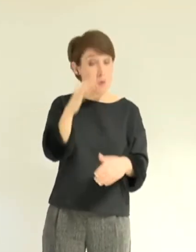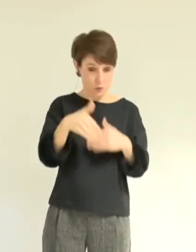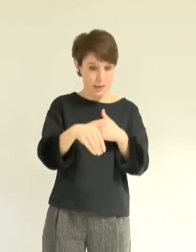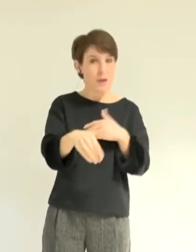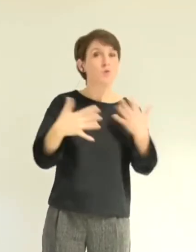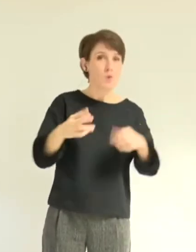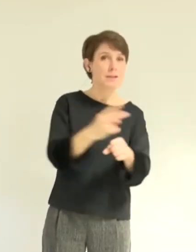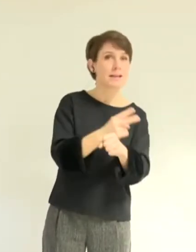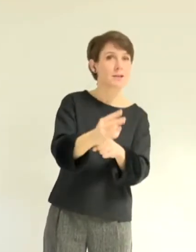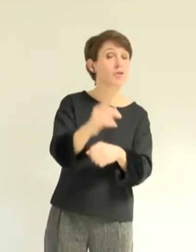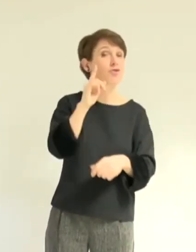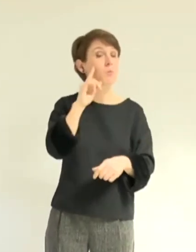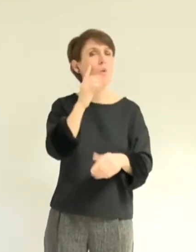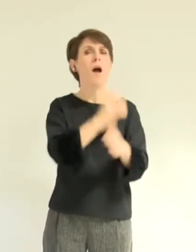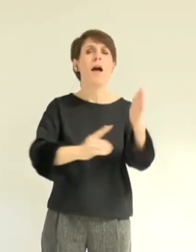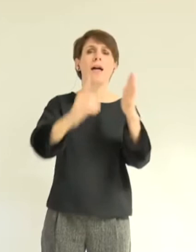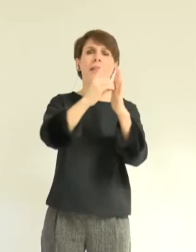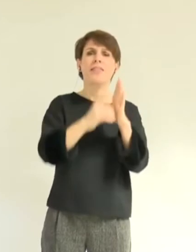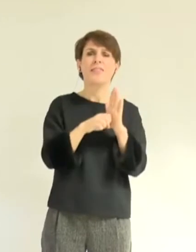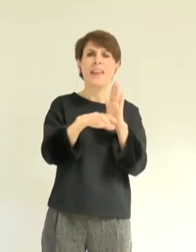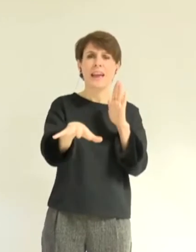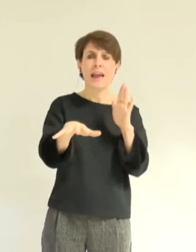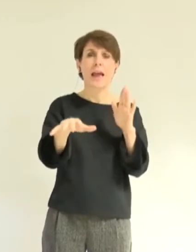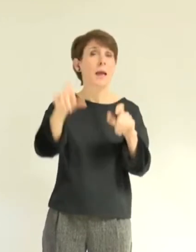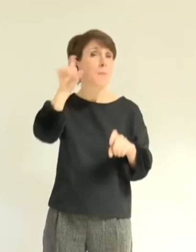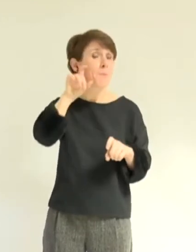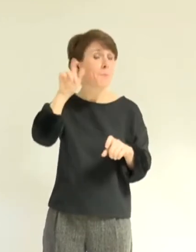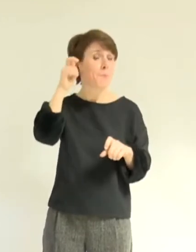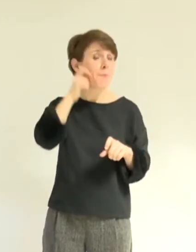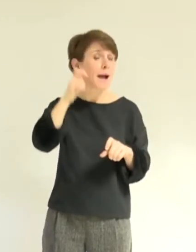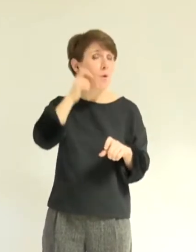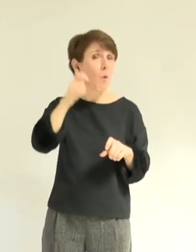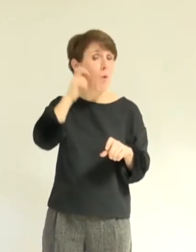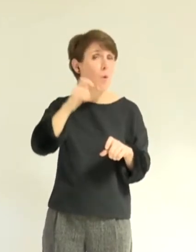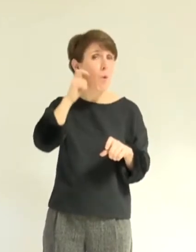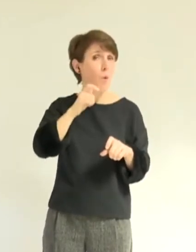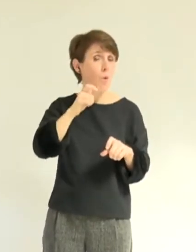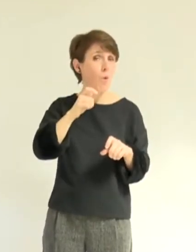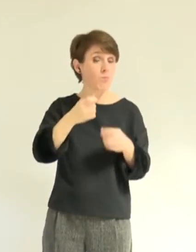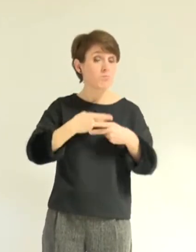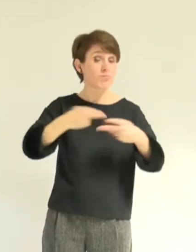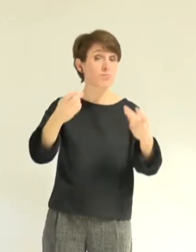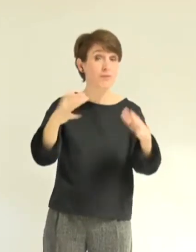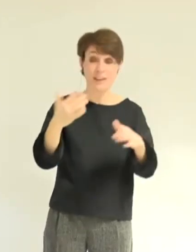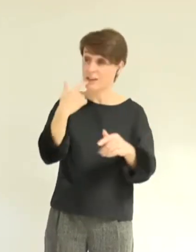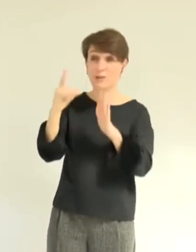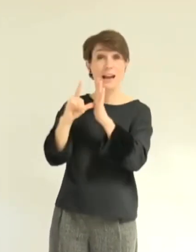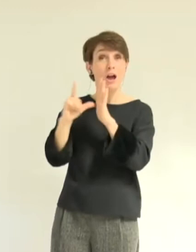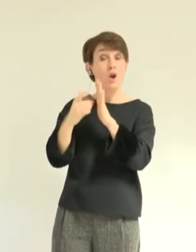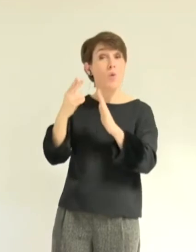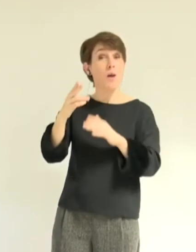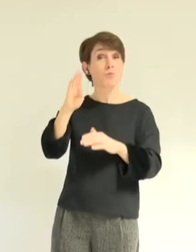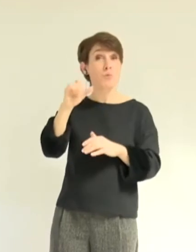décret Macron qui a mis fin à ce qu'avait permis la loi Bachelot de 2009, à savoir permettre de